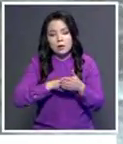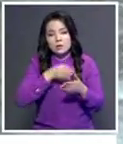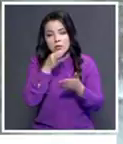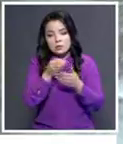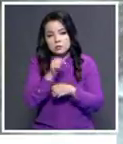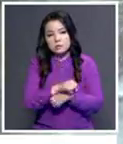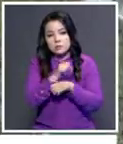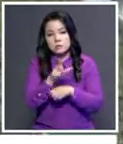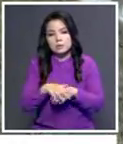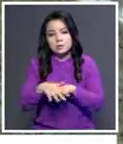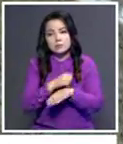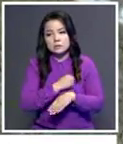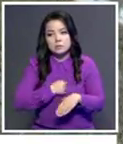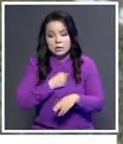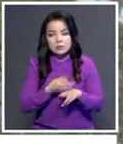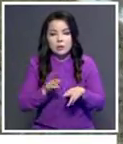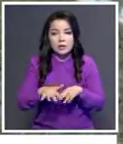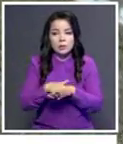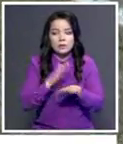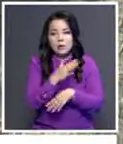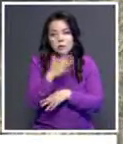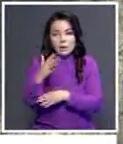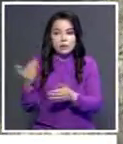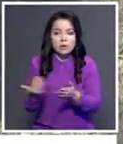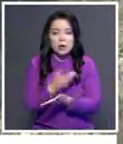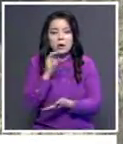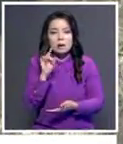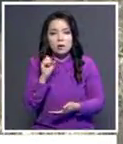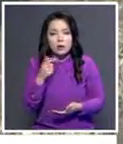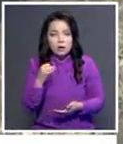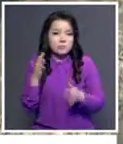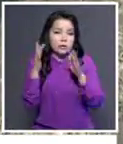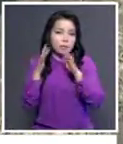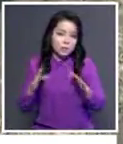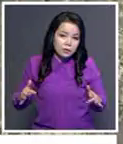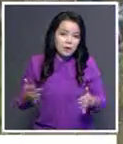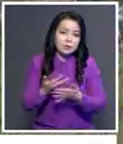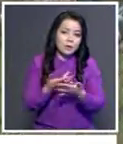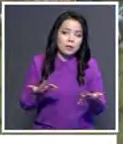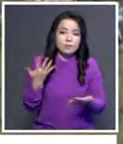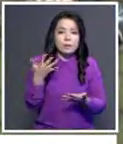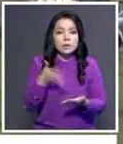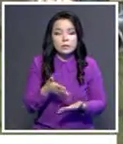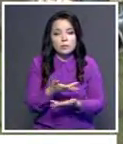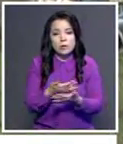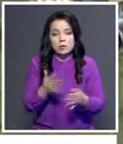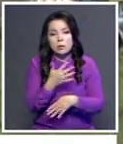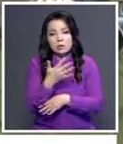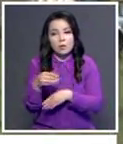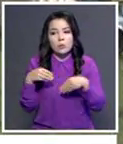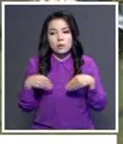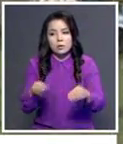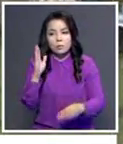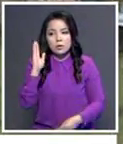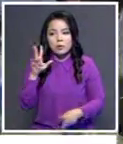дейді. Әкімдіктегілердің сөзінше кесілген талдардың орнына қарағай, қайың, шырша және тағы да басқа 5000 түп ағаш